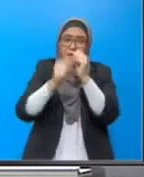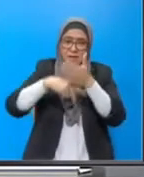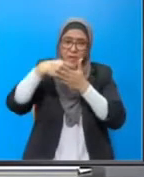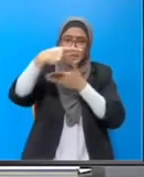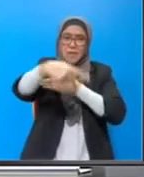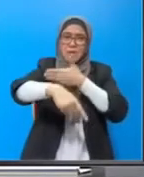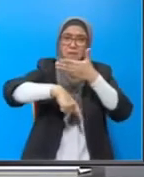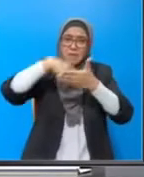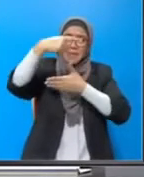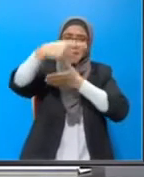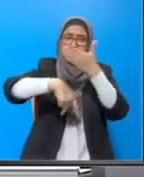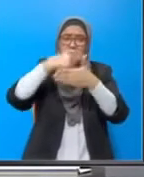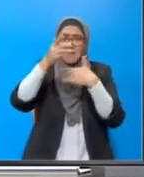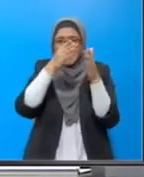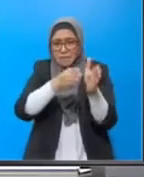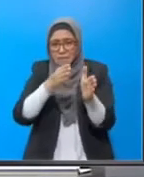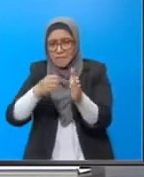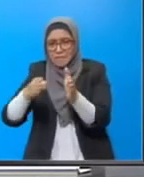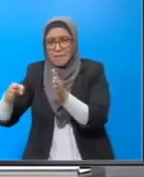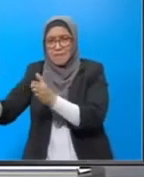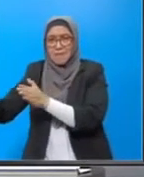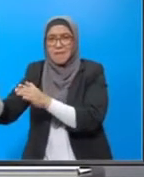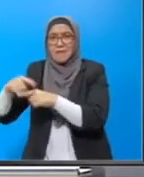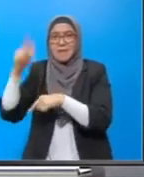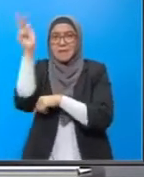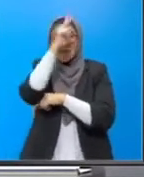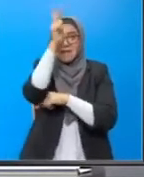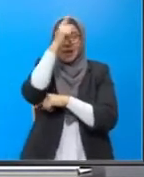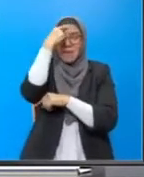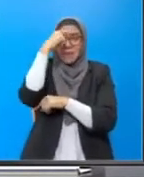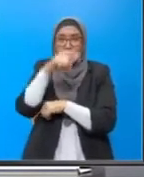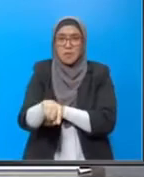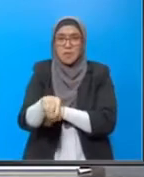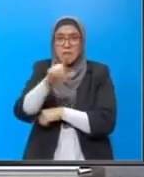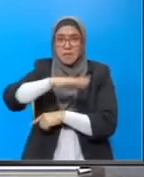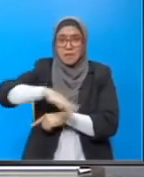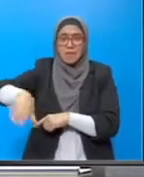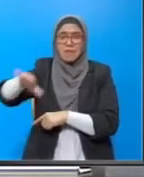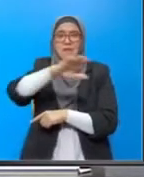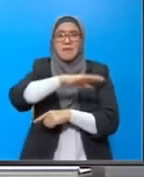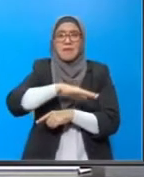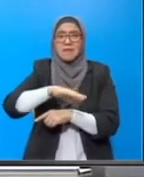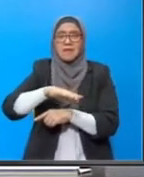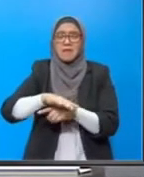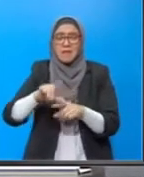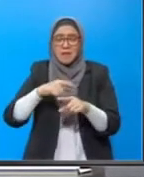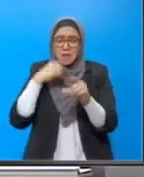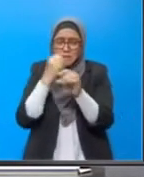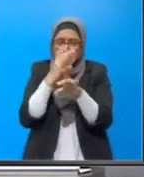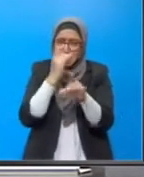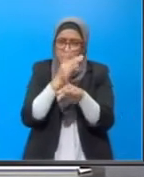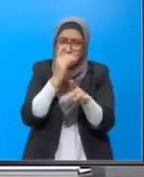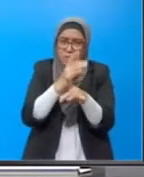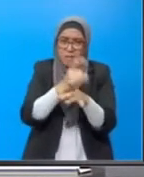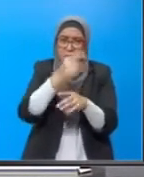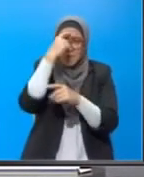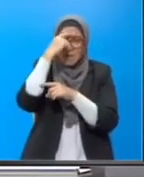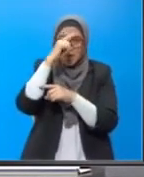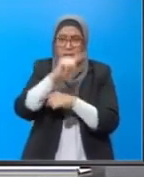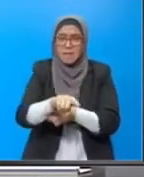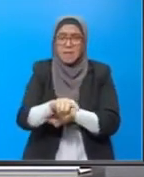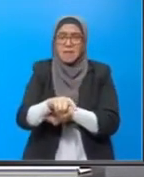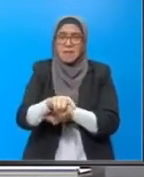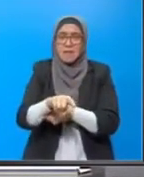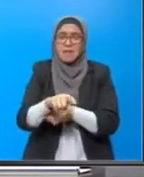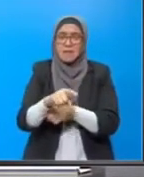telah disusun diatur dan diadakan oleh kerajaan ini bagi mereka yang istiqomah ataupun mereka yang bersungguh-sungguh dengan bimbingan